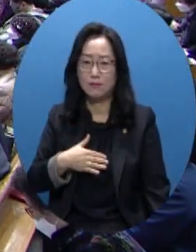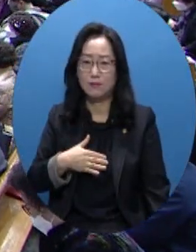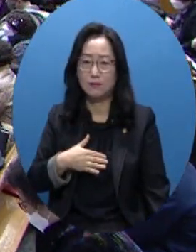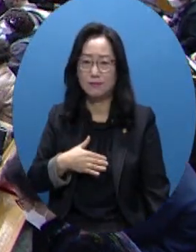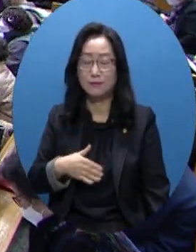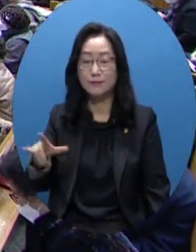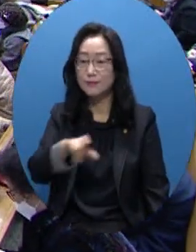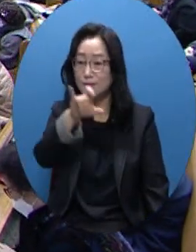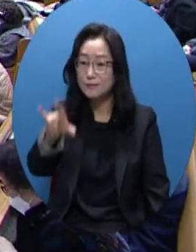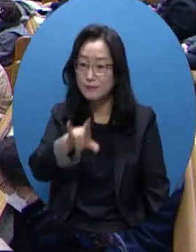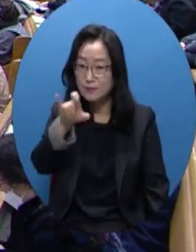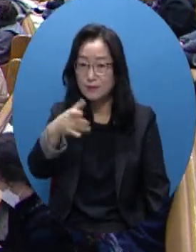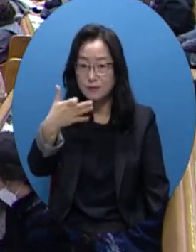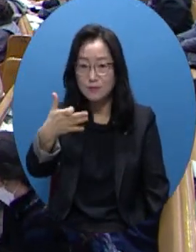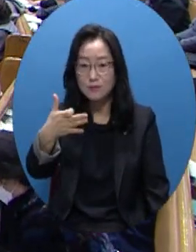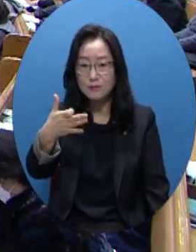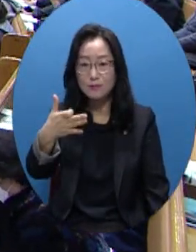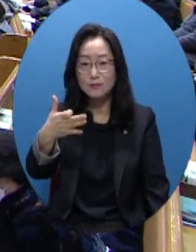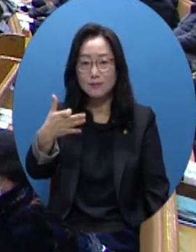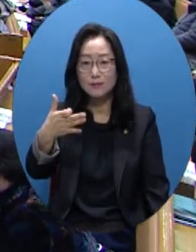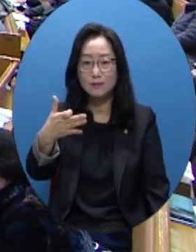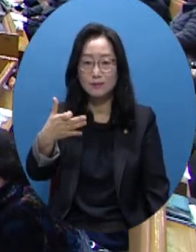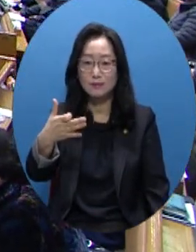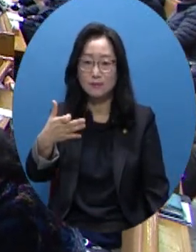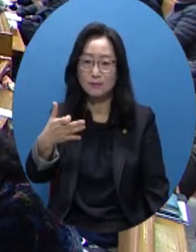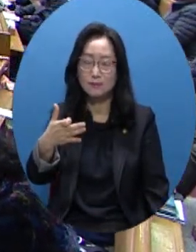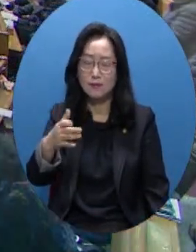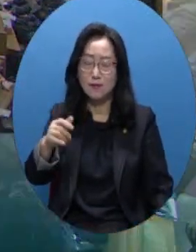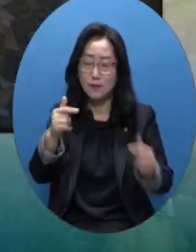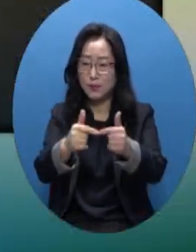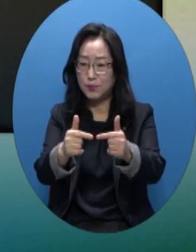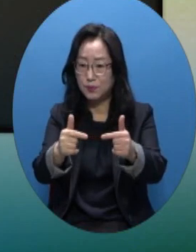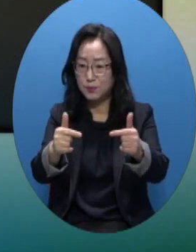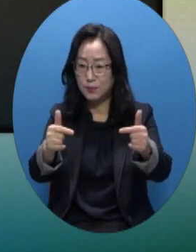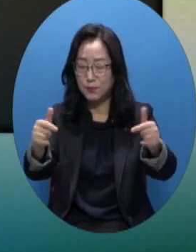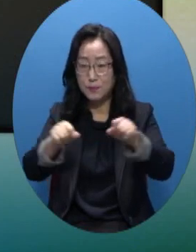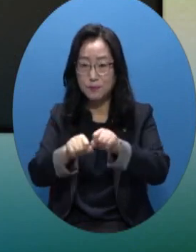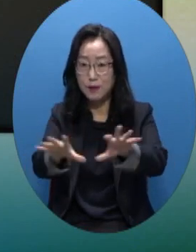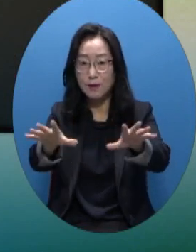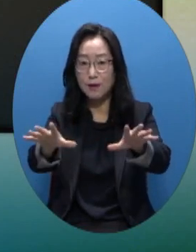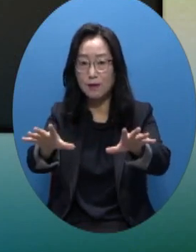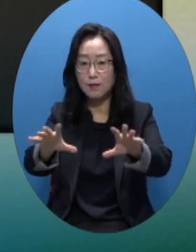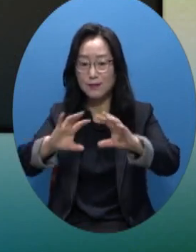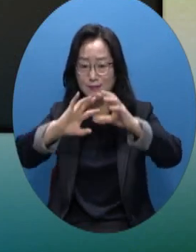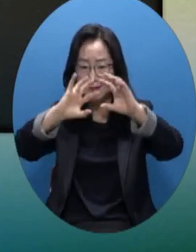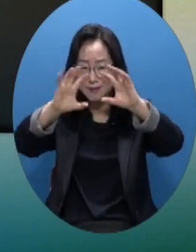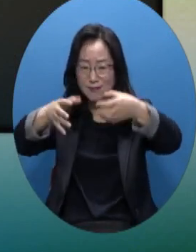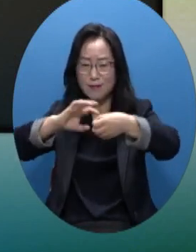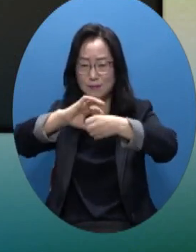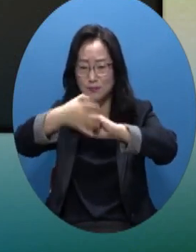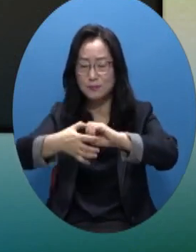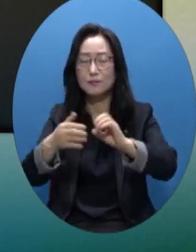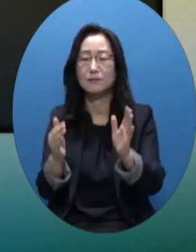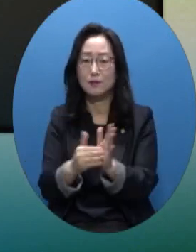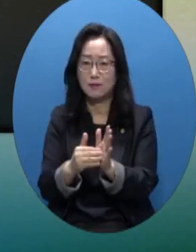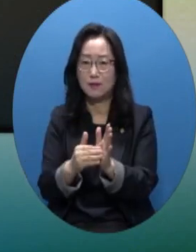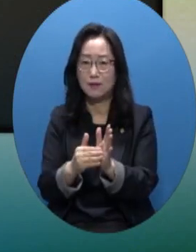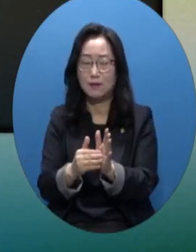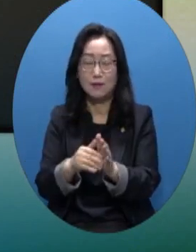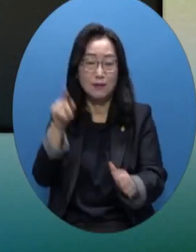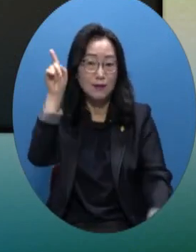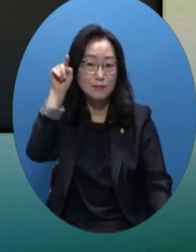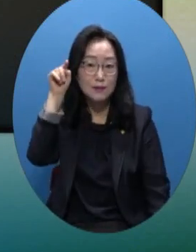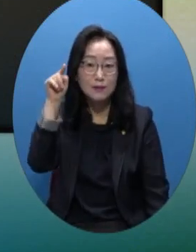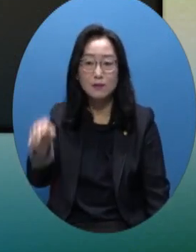코로나 일부의 그 확산 새가 전세계를 덮었습니다 매일같이